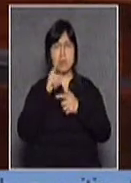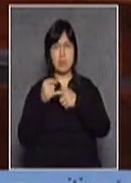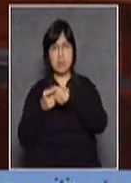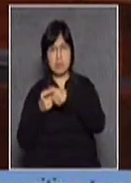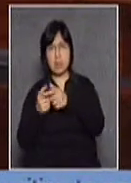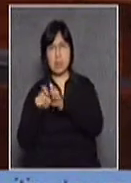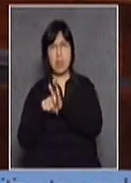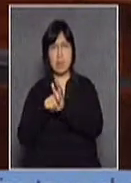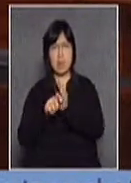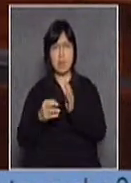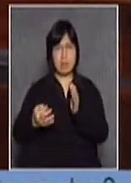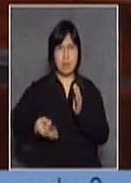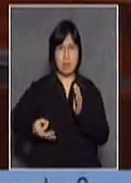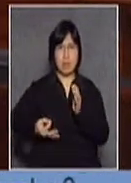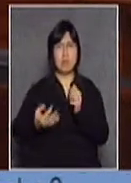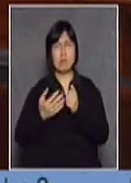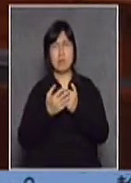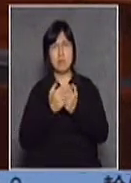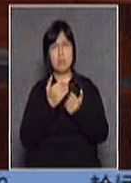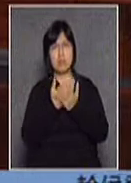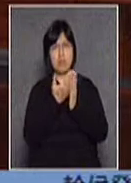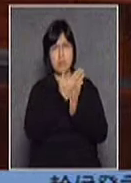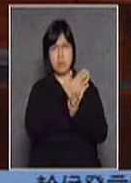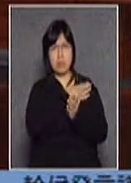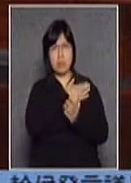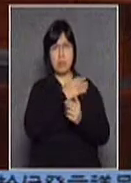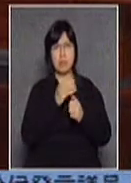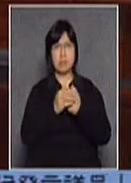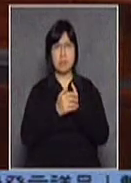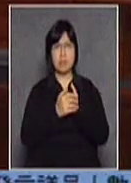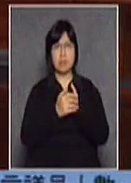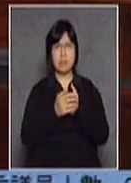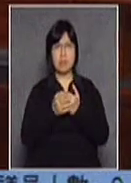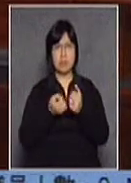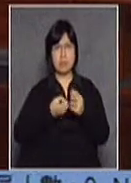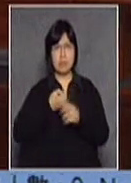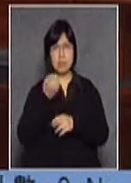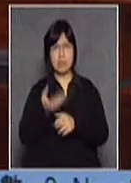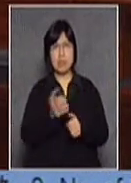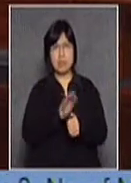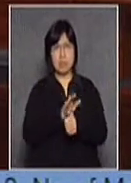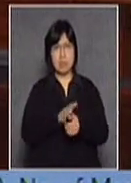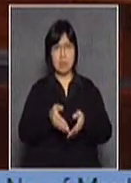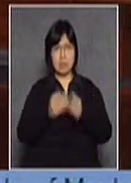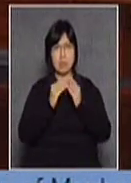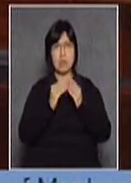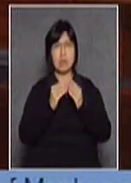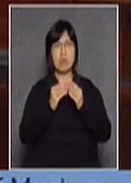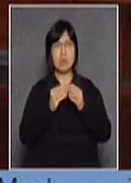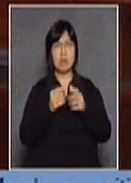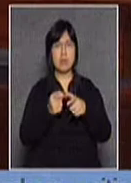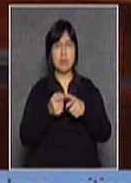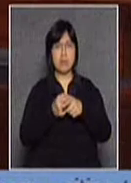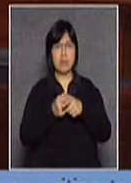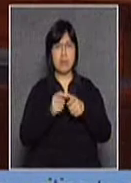行保險機構那些負責人呢，其捐助成立之財團法人或